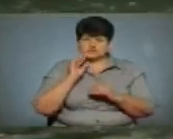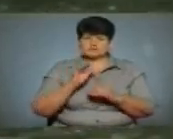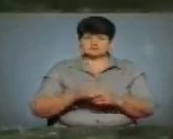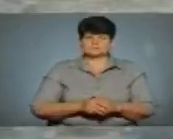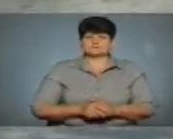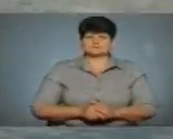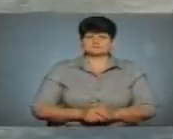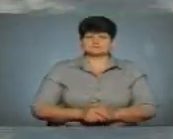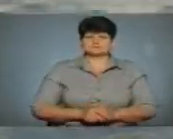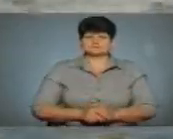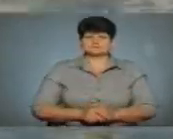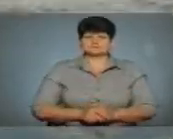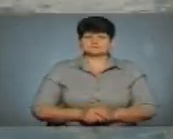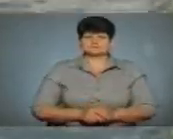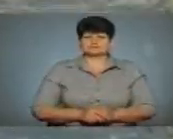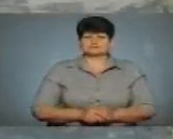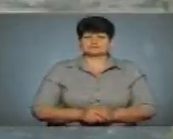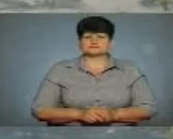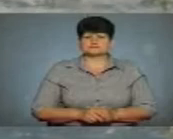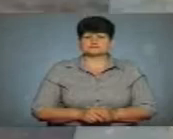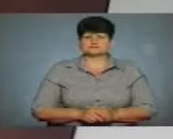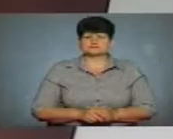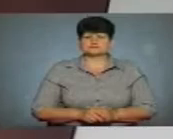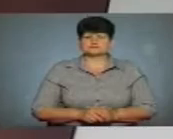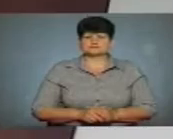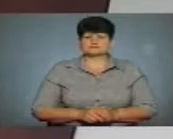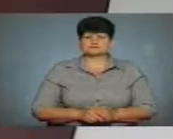Галіяш. Новини на Суспільному. Тернопіль.